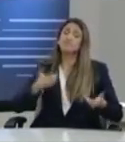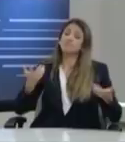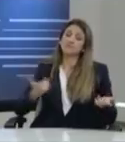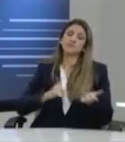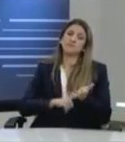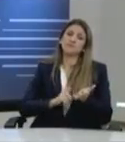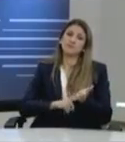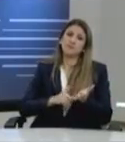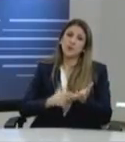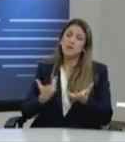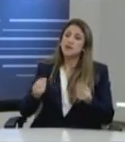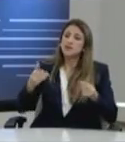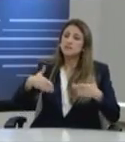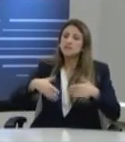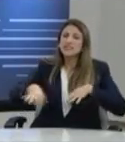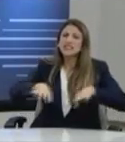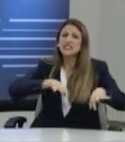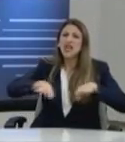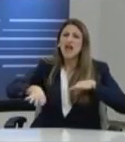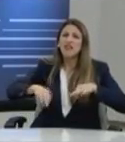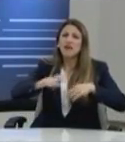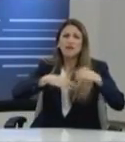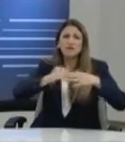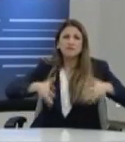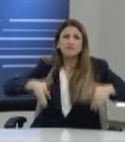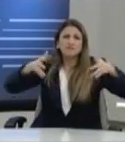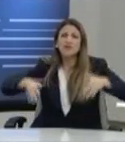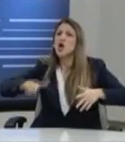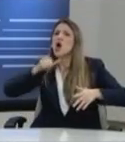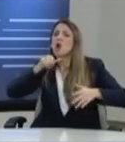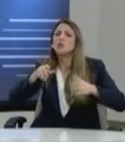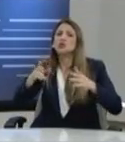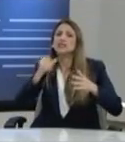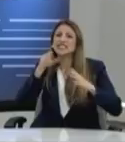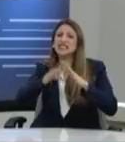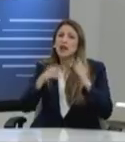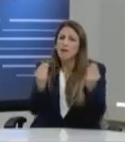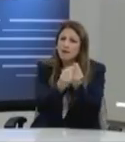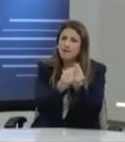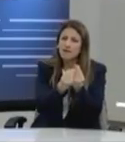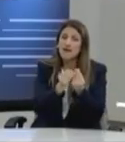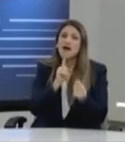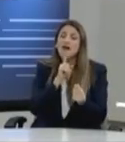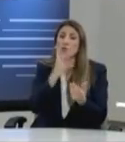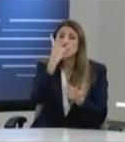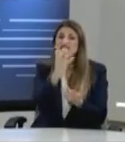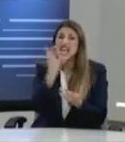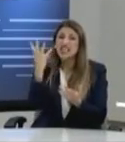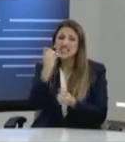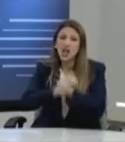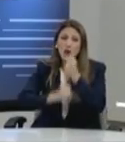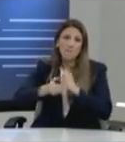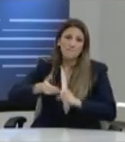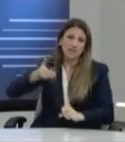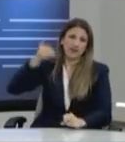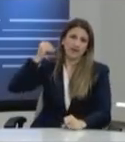να προβεί σε πολεοδομικό και χωροταξικό σχεδιασμό και να συμμορφωθεί με τις διατάξεις του συστάματος. Αλλά αυτά έγιναν πριν από 44 χρόνια. Δεν μπορεί να